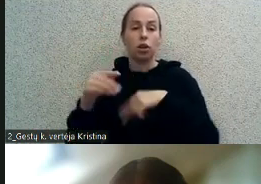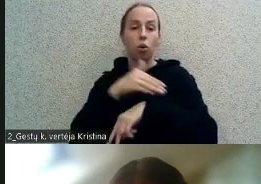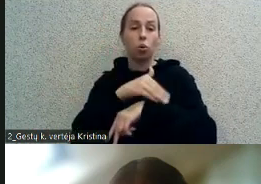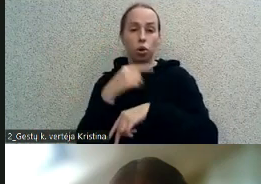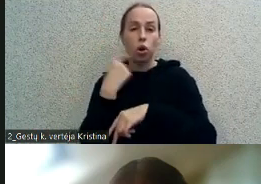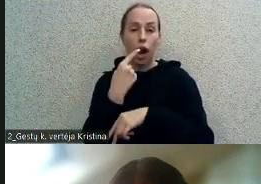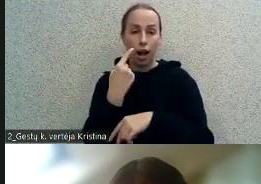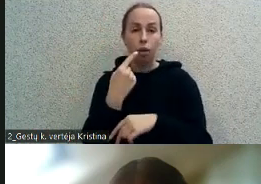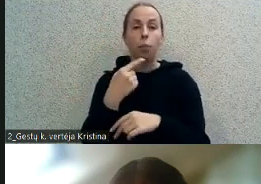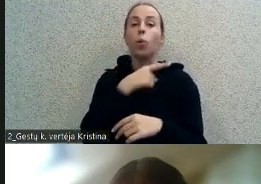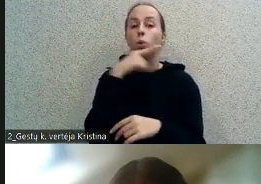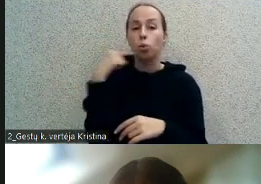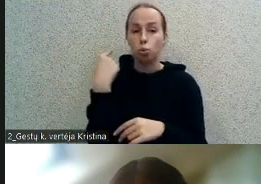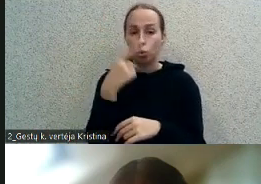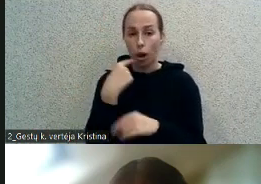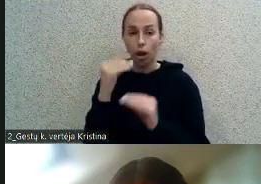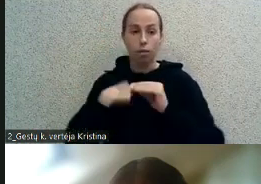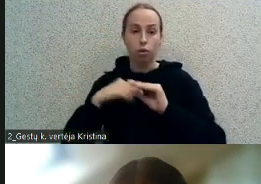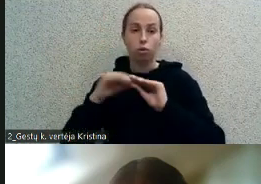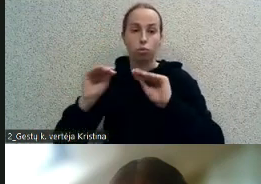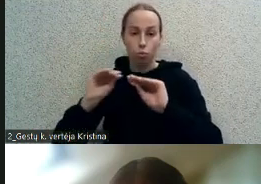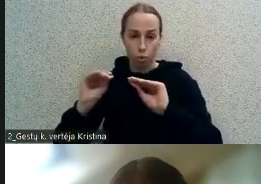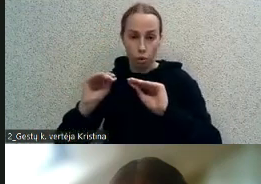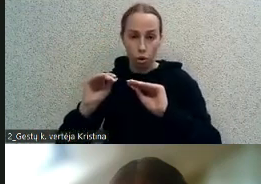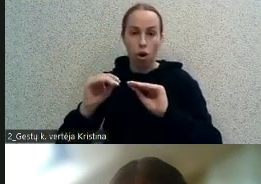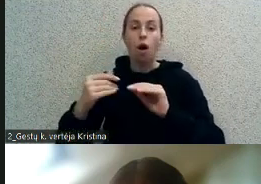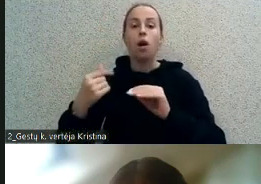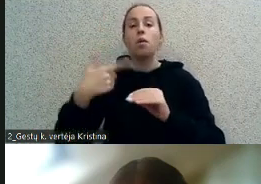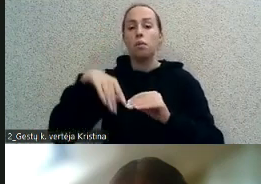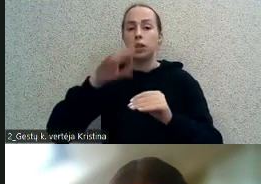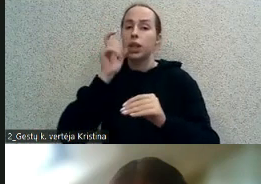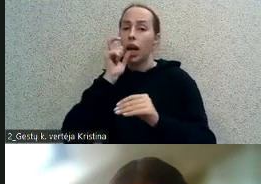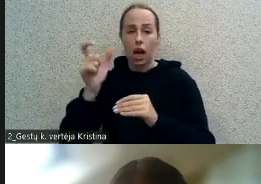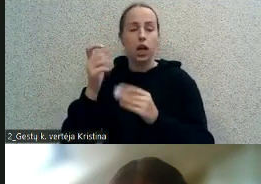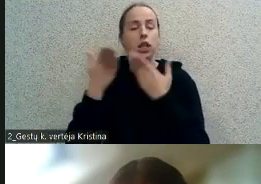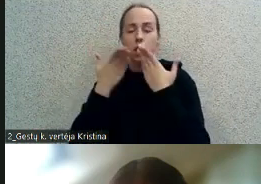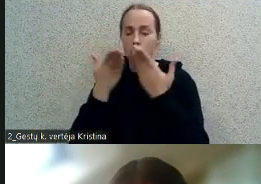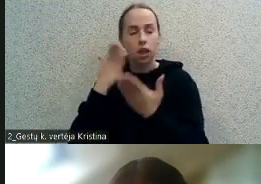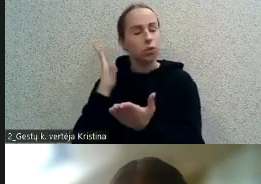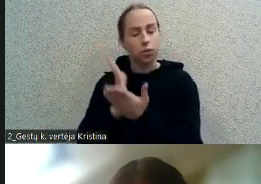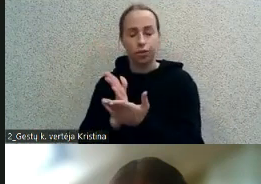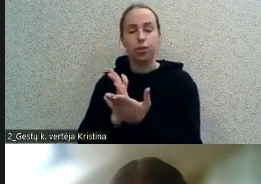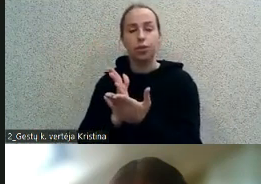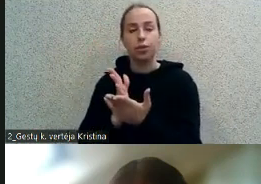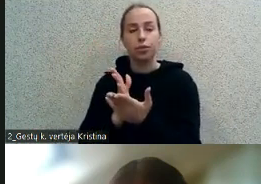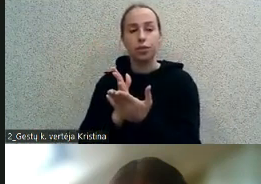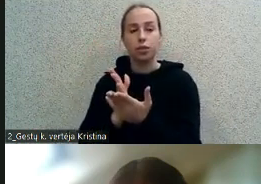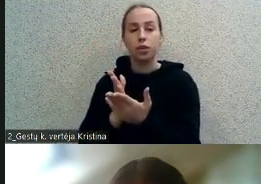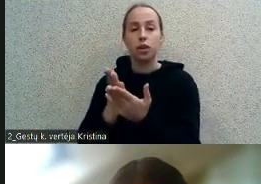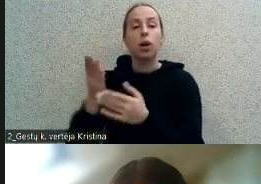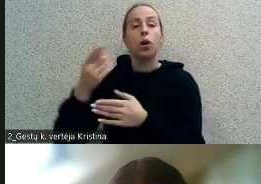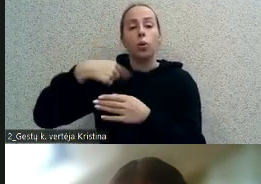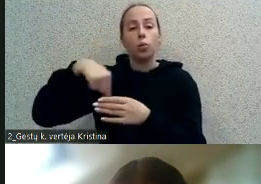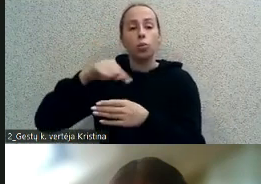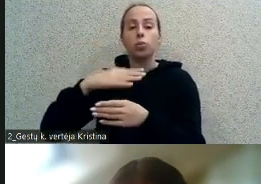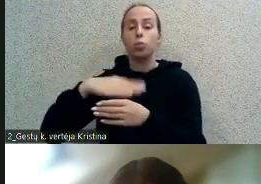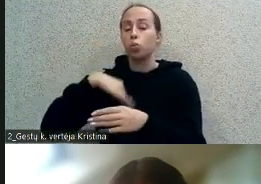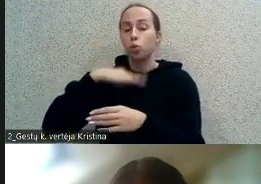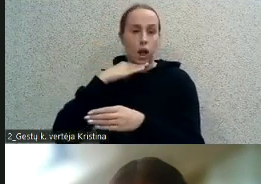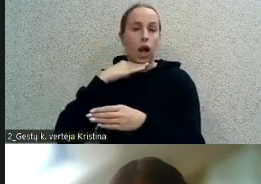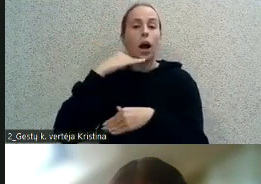kalbą. Mes tikrai skaitome garsiai ir mums pilnai užtenka tos